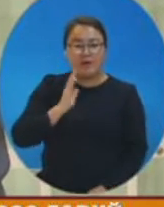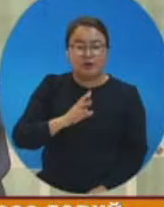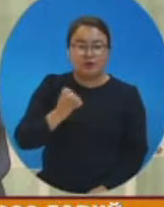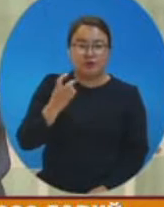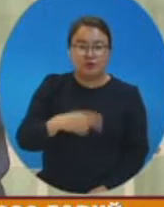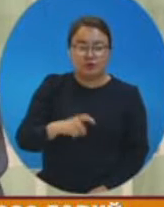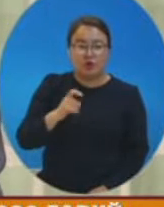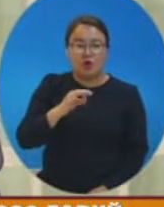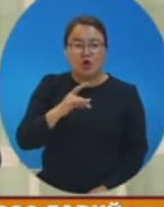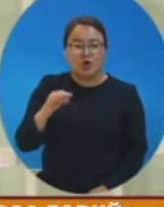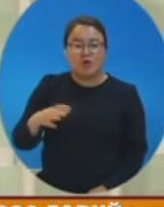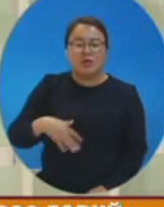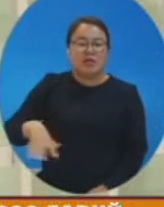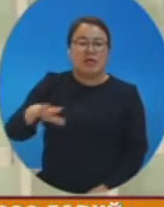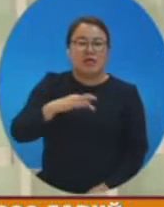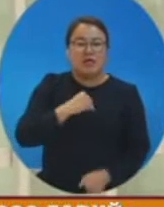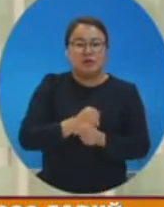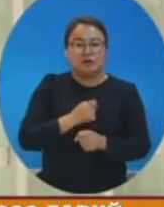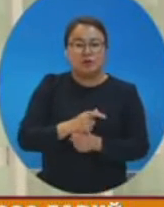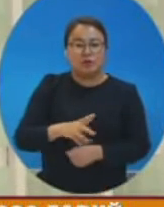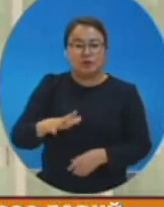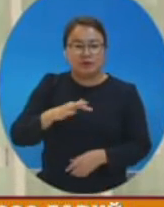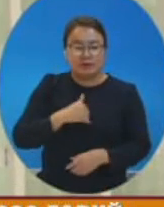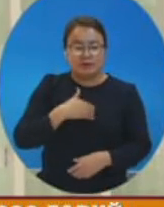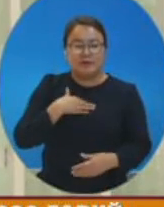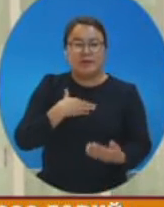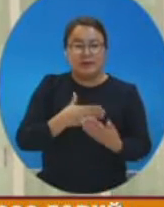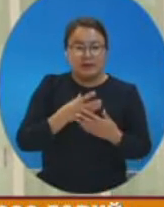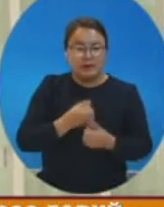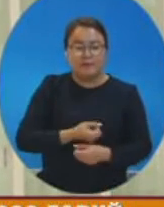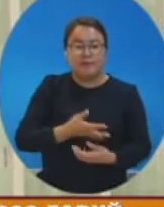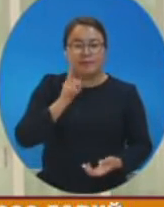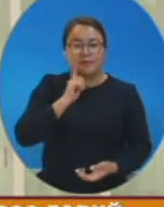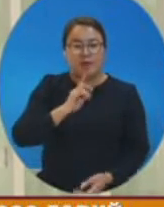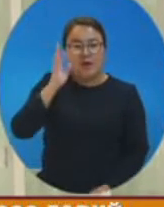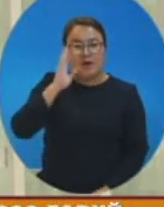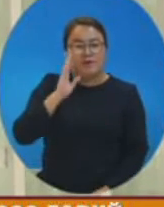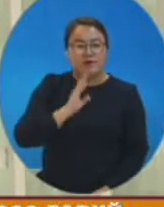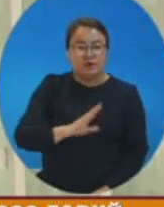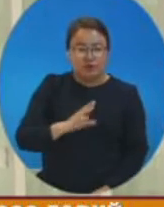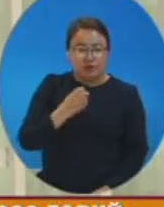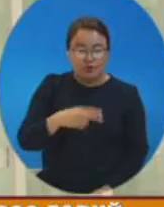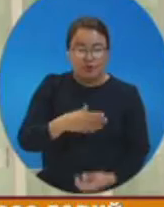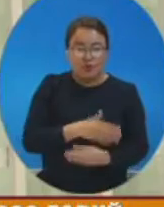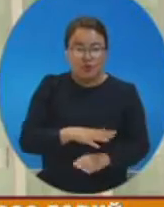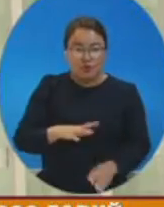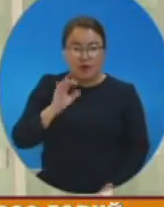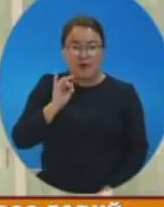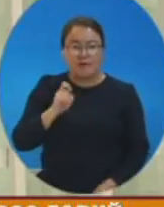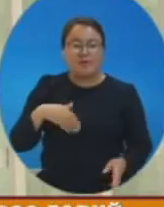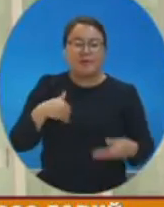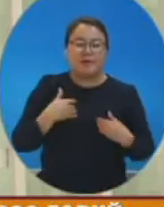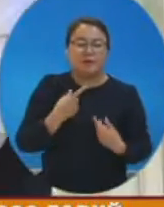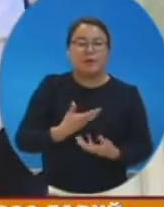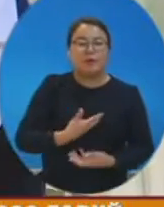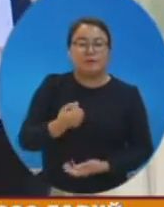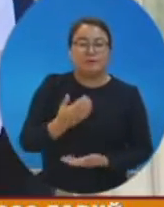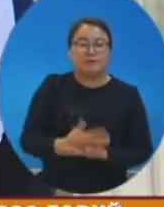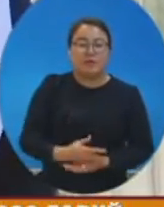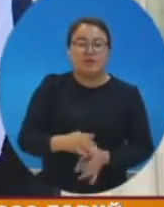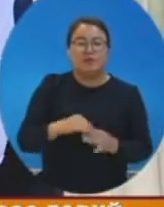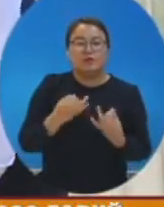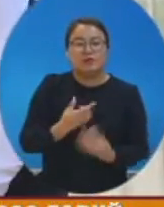эцгийнхүүд болон хорооны нийт ажилчдын өмнөөс баярласнаа илэрхийлье. Эцгийнхүүд болон хүүхдүүд мань маш их баяртай хүлээж авч